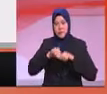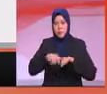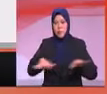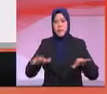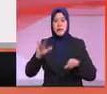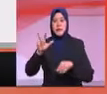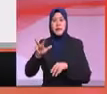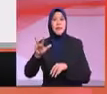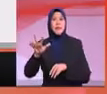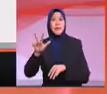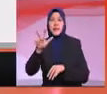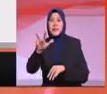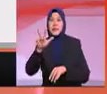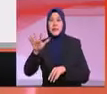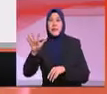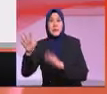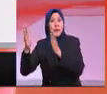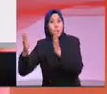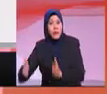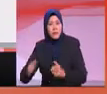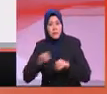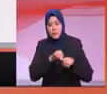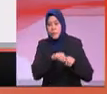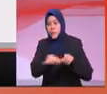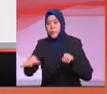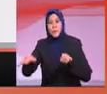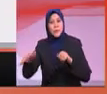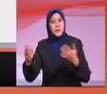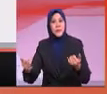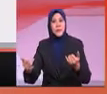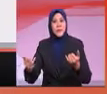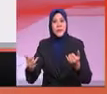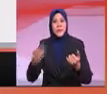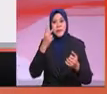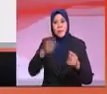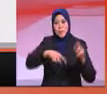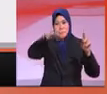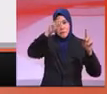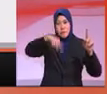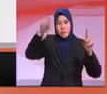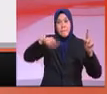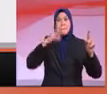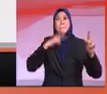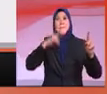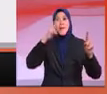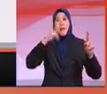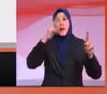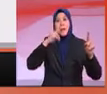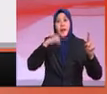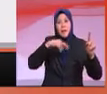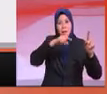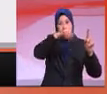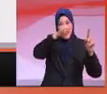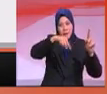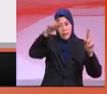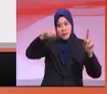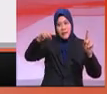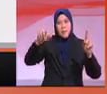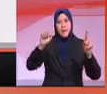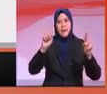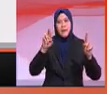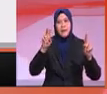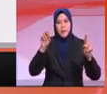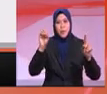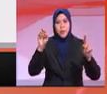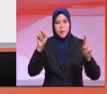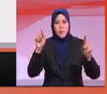355 orang. Inilah R0 yang kita lihat garisan merah yang bertitik tu ialah R0, iaitu kalau